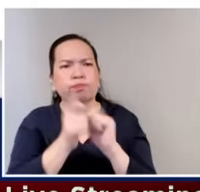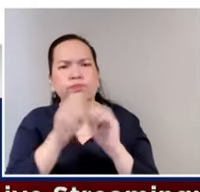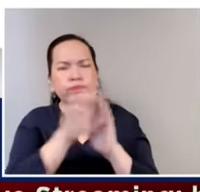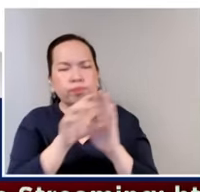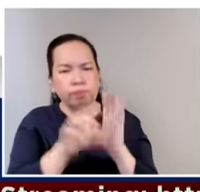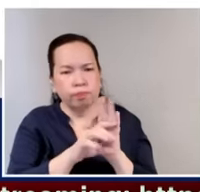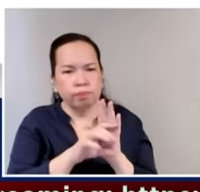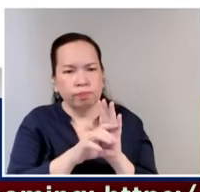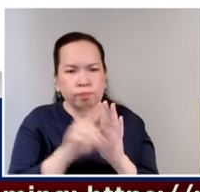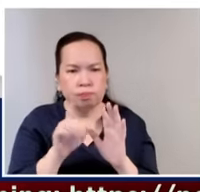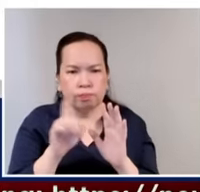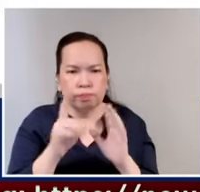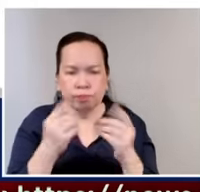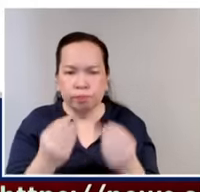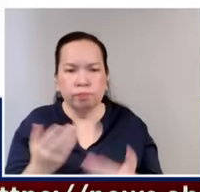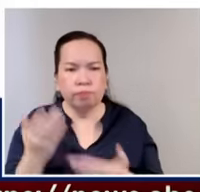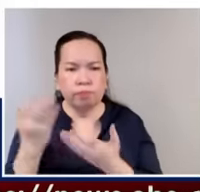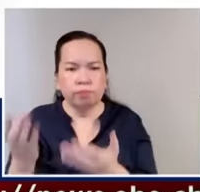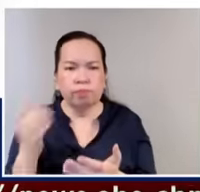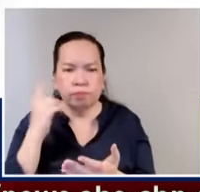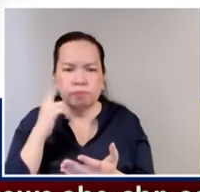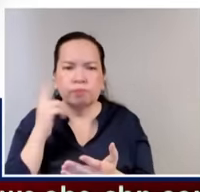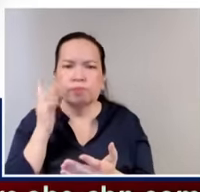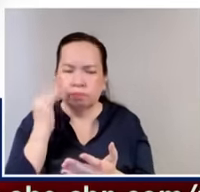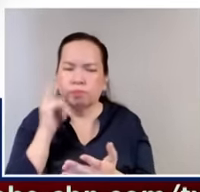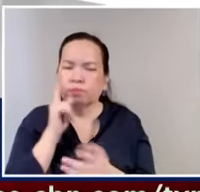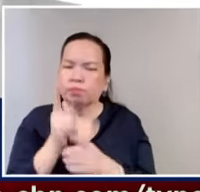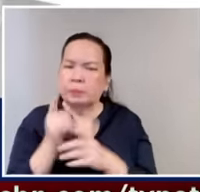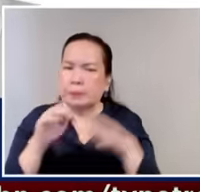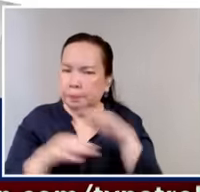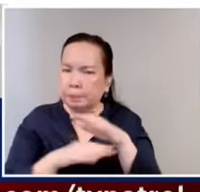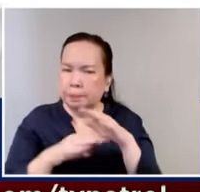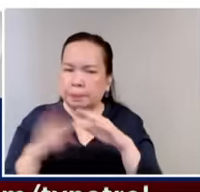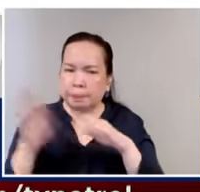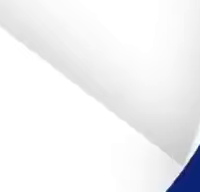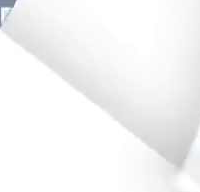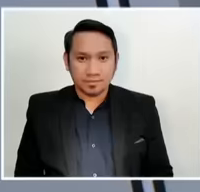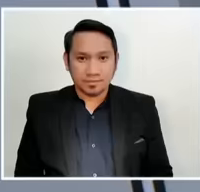that are being proposed. And I think that's the most fundamental problem right now.